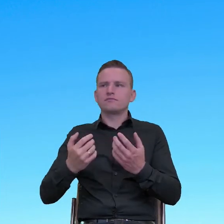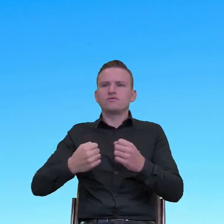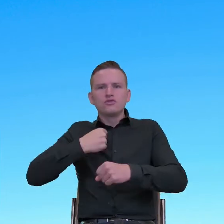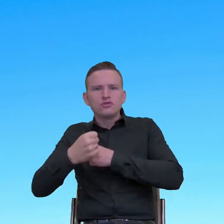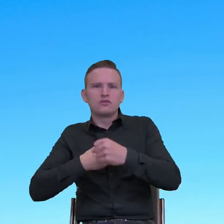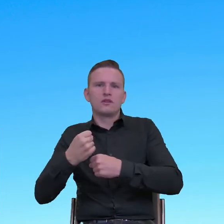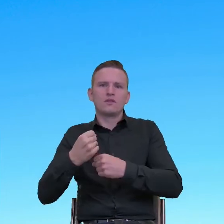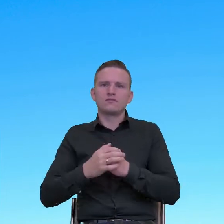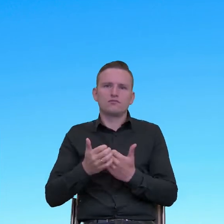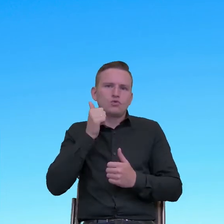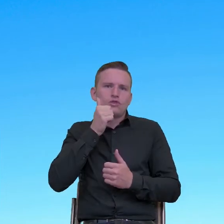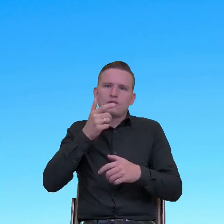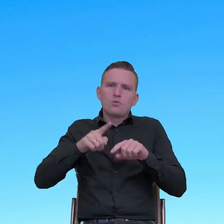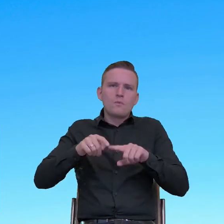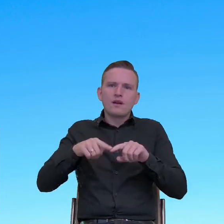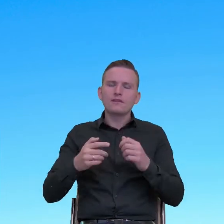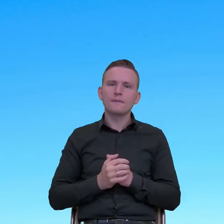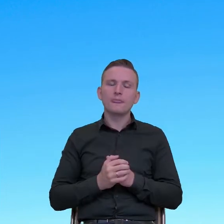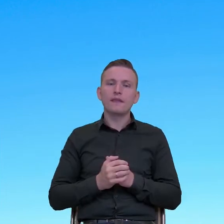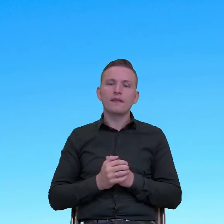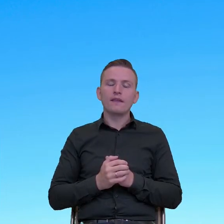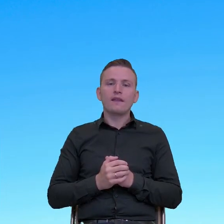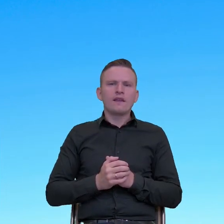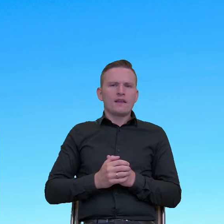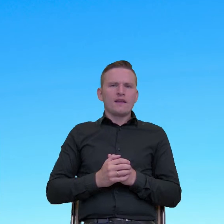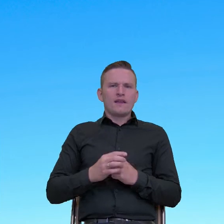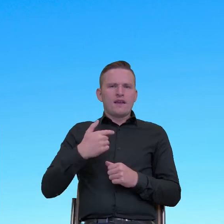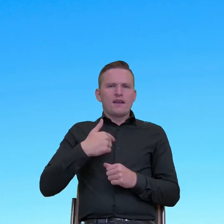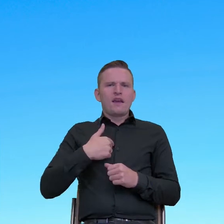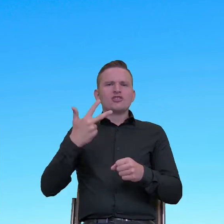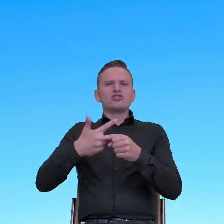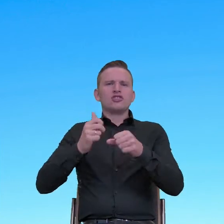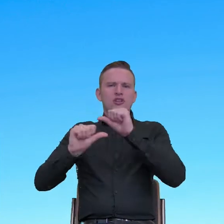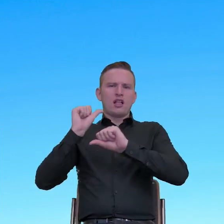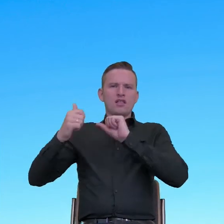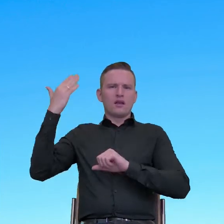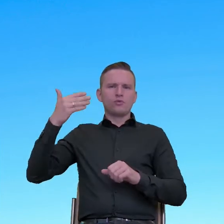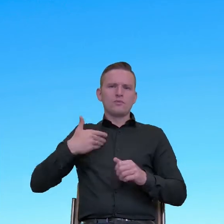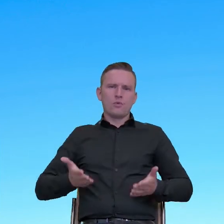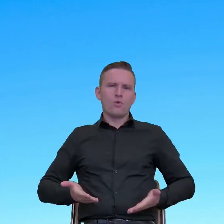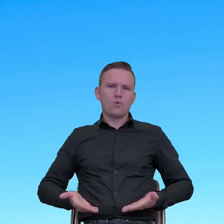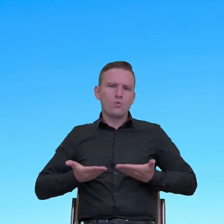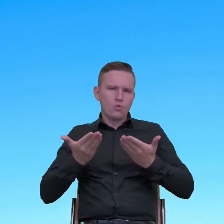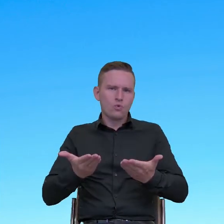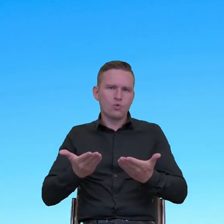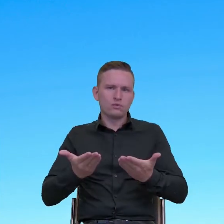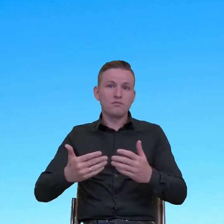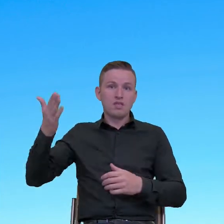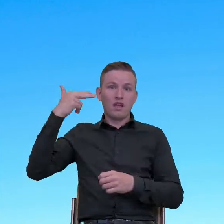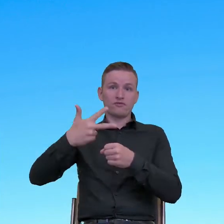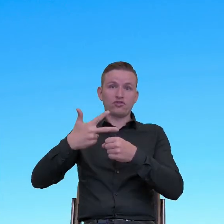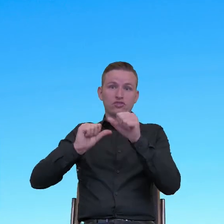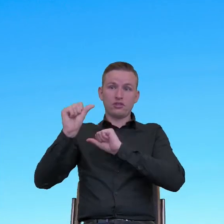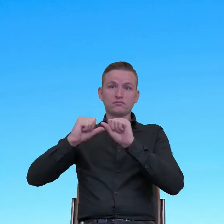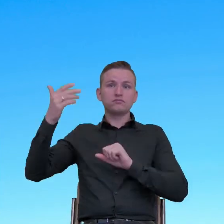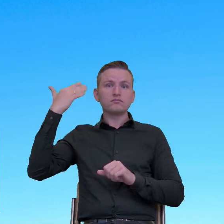zaczęła się w takich trochę trudnych latach. Przyszedłem na świat już prawie 30 lat temu. Nie było wtedy żadnej możliwości